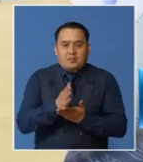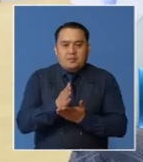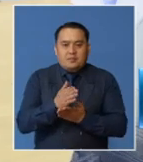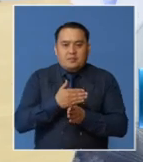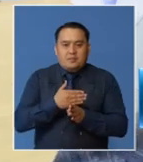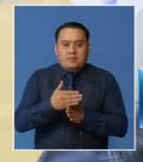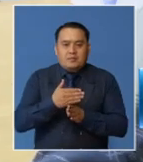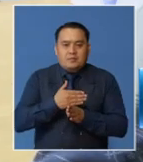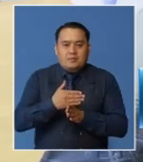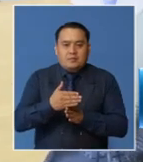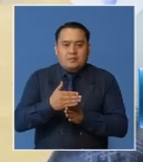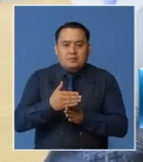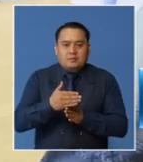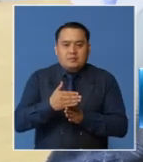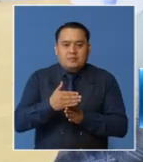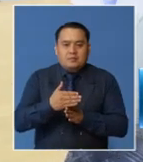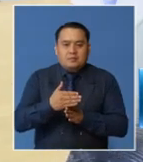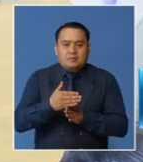семимильными путями, это семимильными